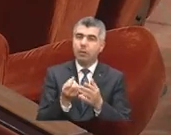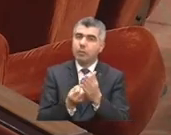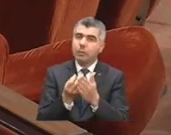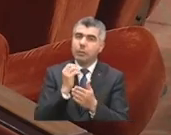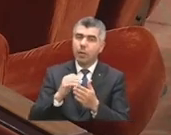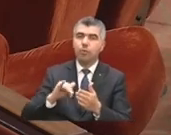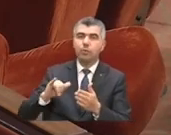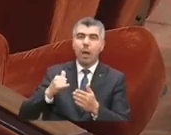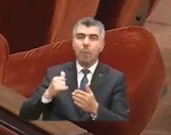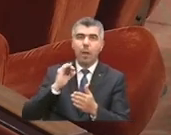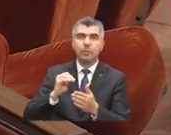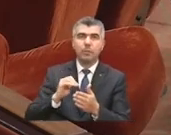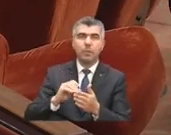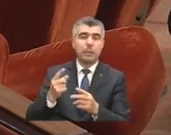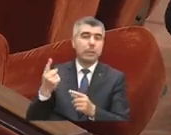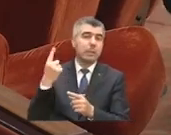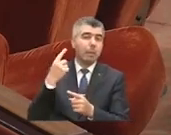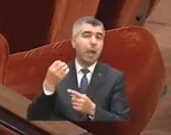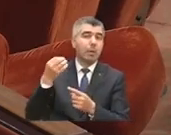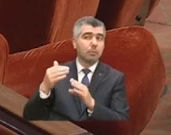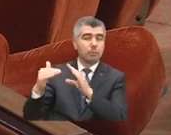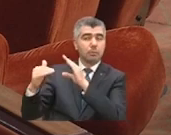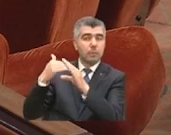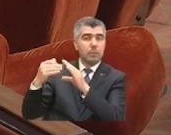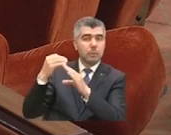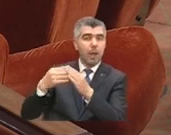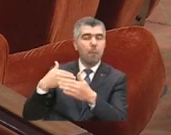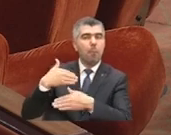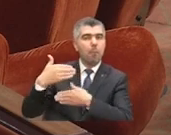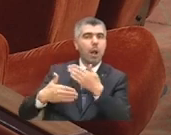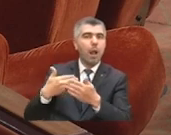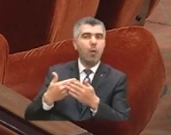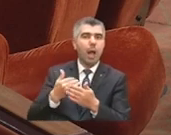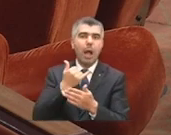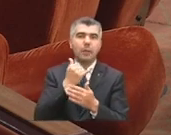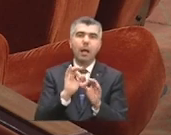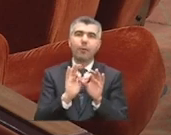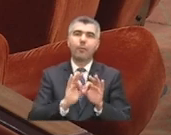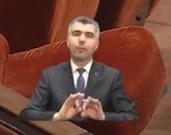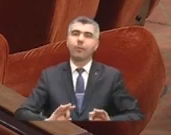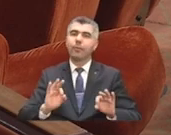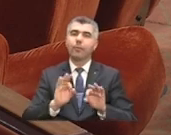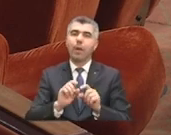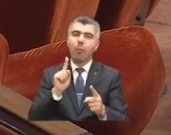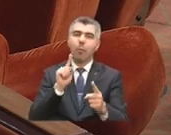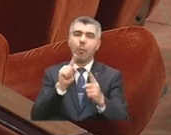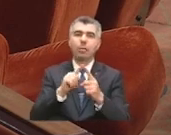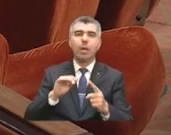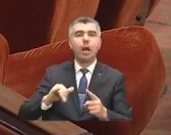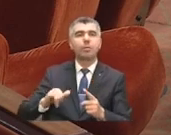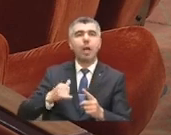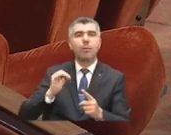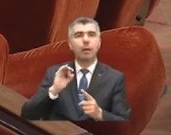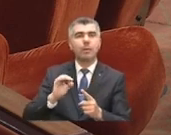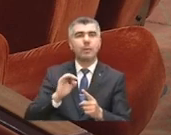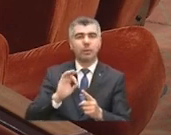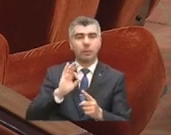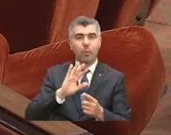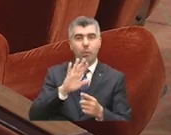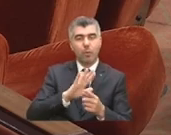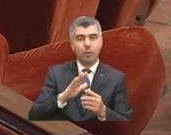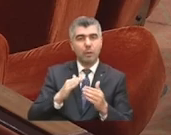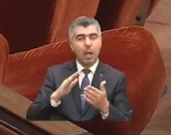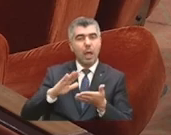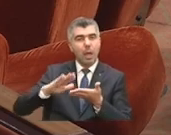طرف الشباب والشابات، وحنا كنتصنتوا لهاد الملاحظات باش نحسنوا مرة أخرى هاد الخدمات الموجهة لهم للشباب ما